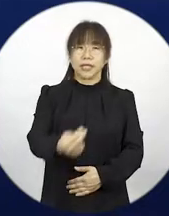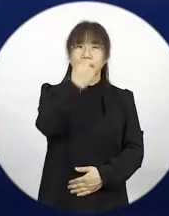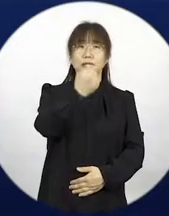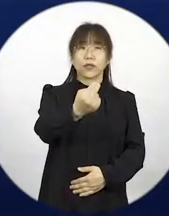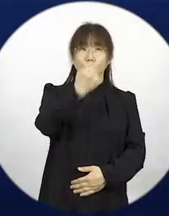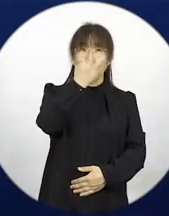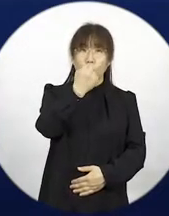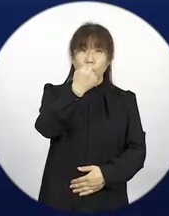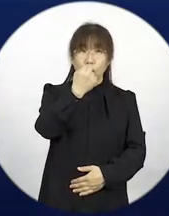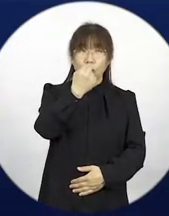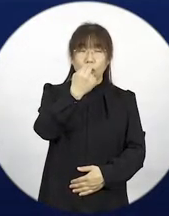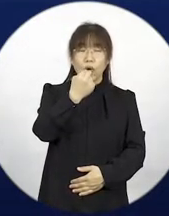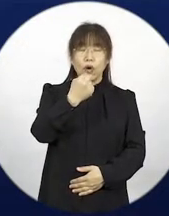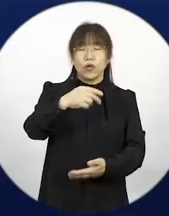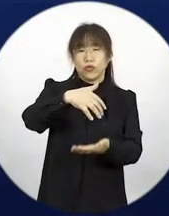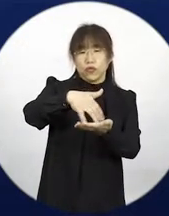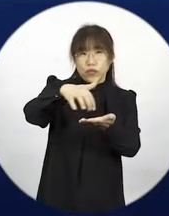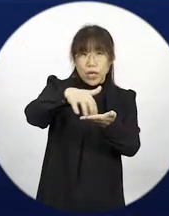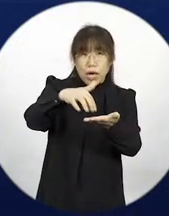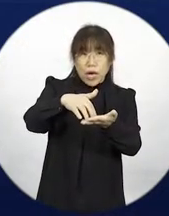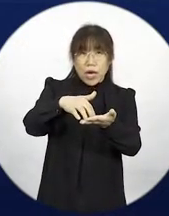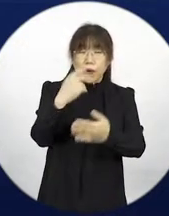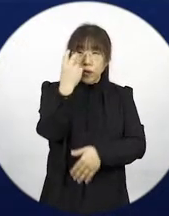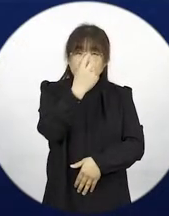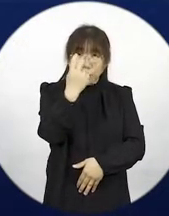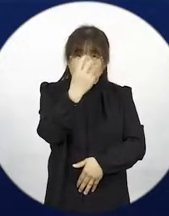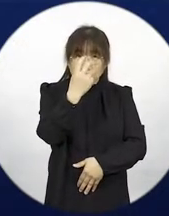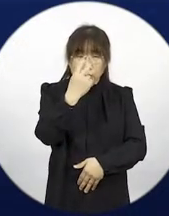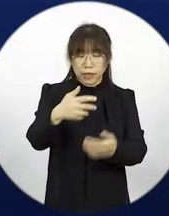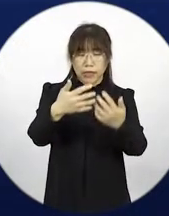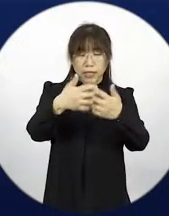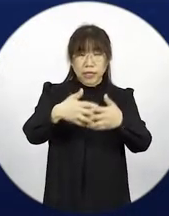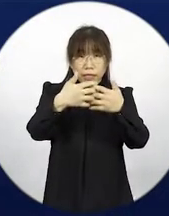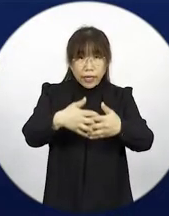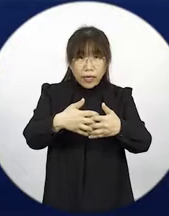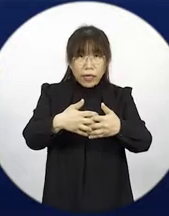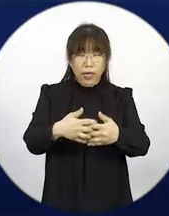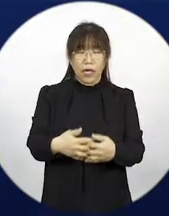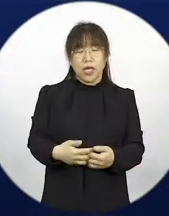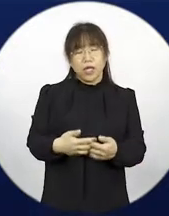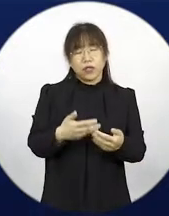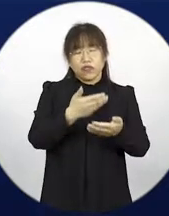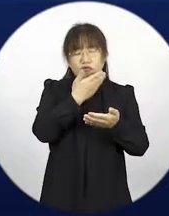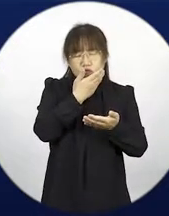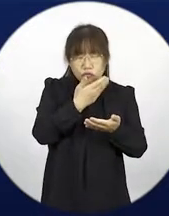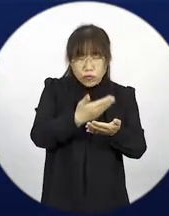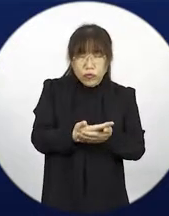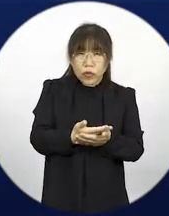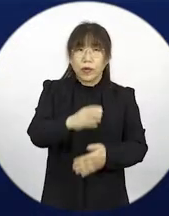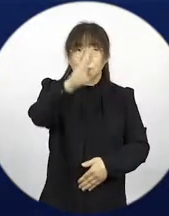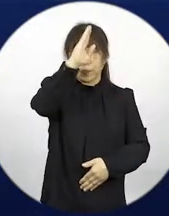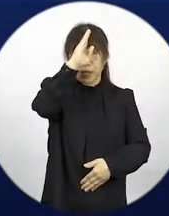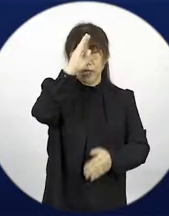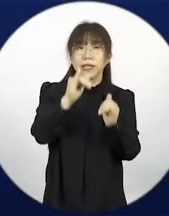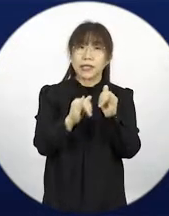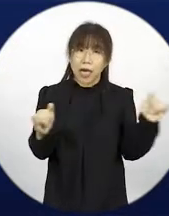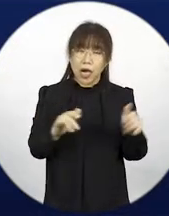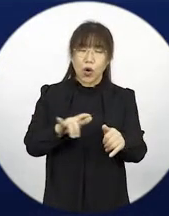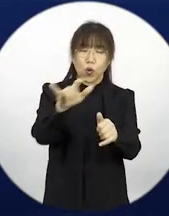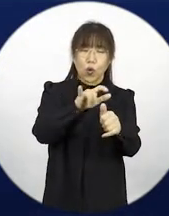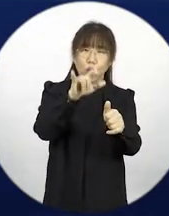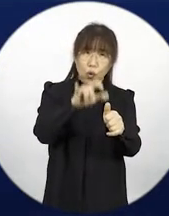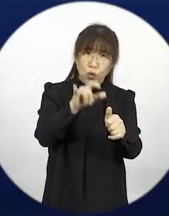산소포화도 측정기 는 60대 이상 고령자 나중 질환이 있는 코론 알고 확진 자에게는 꼭 필요한 기기